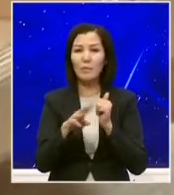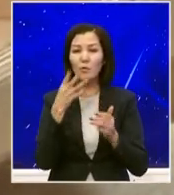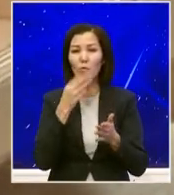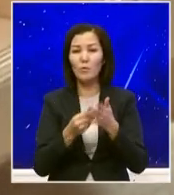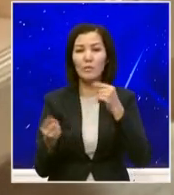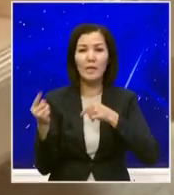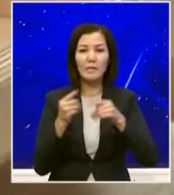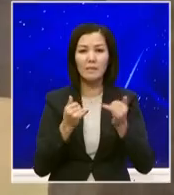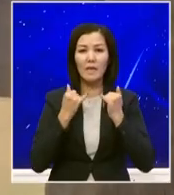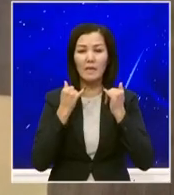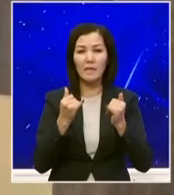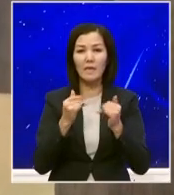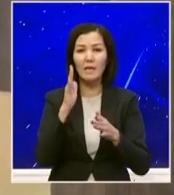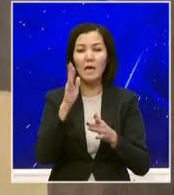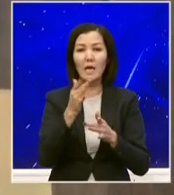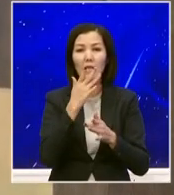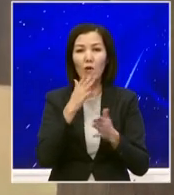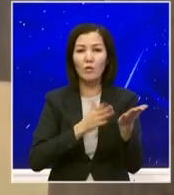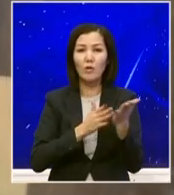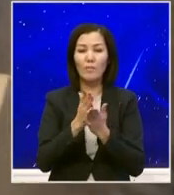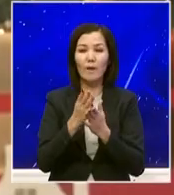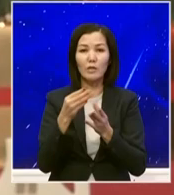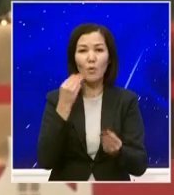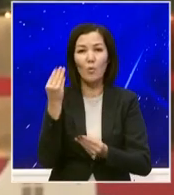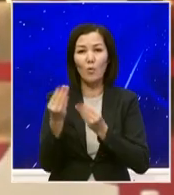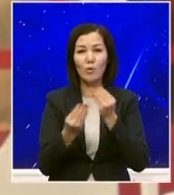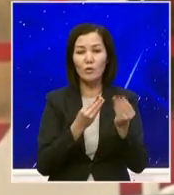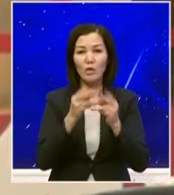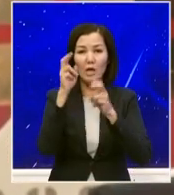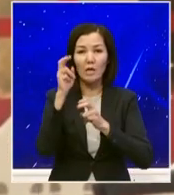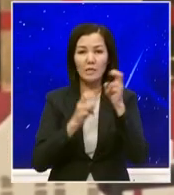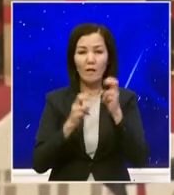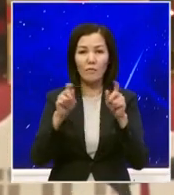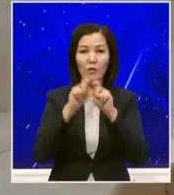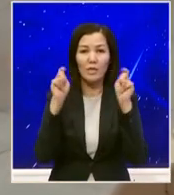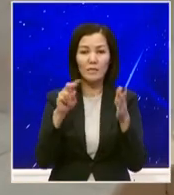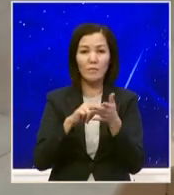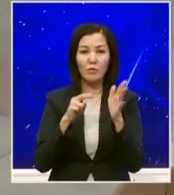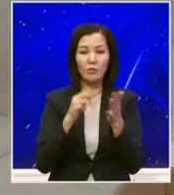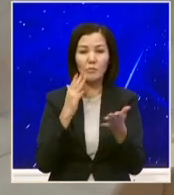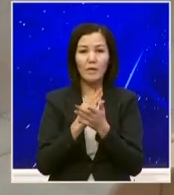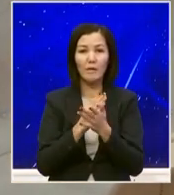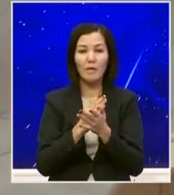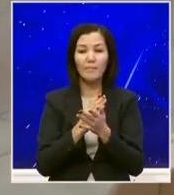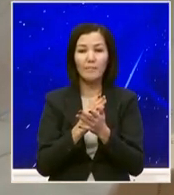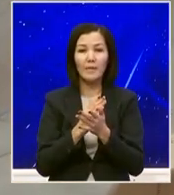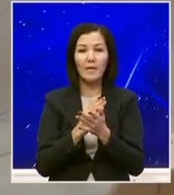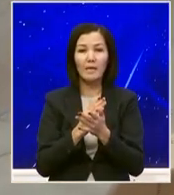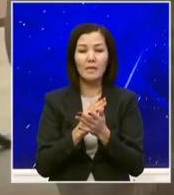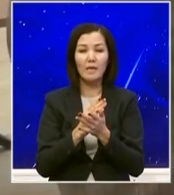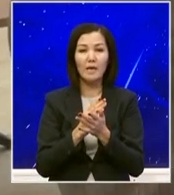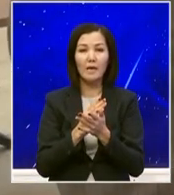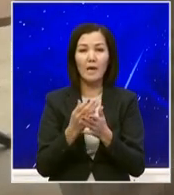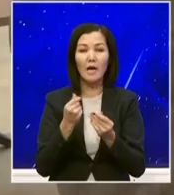арнаған жанкешті шебердің алда ұлттық бағыттағы ойыншықтар шығаратын зауыт ашсам деген жоспары бар. Жалғыздың үні шықпас, тек